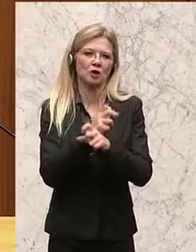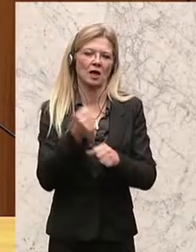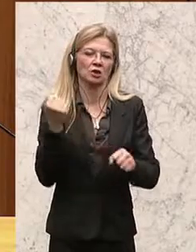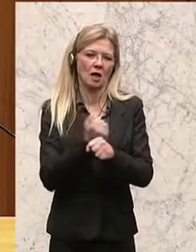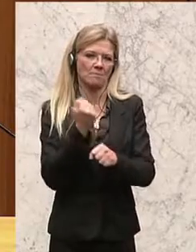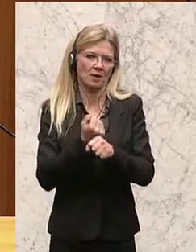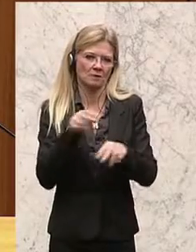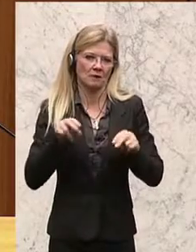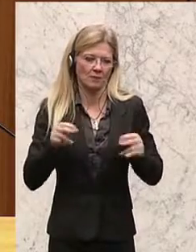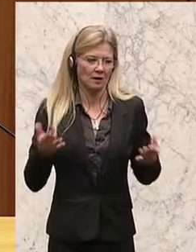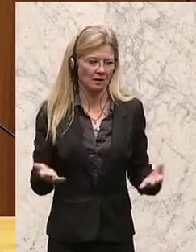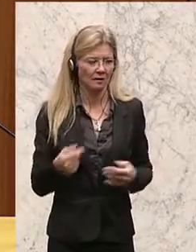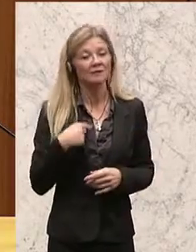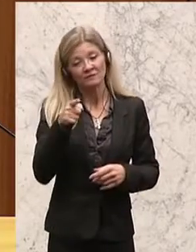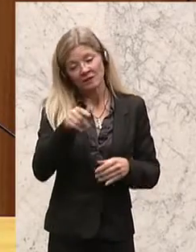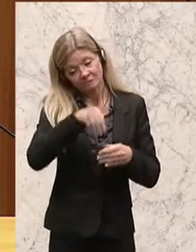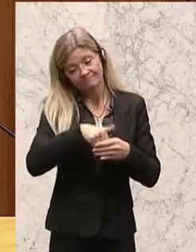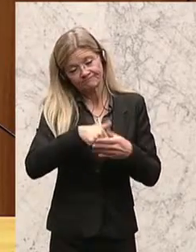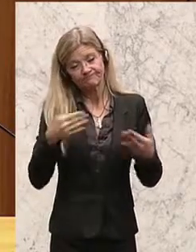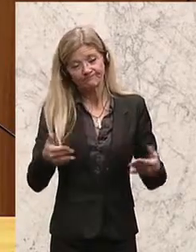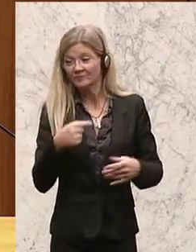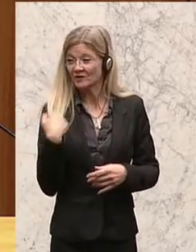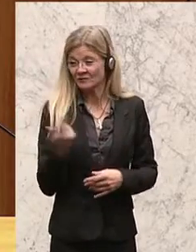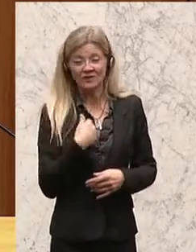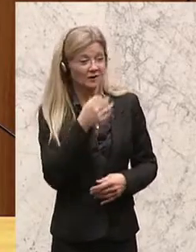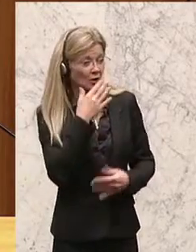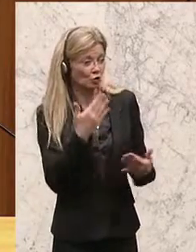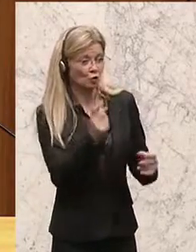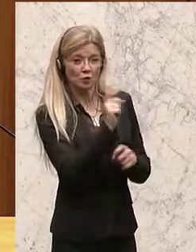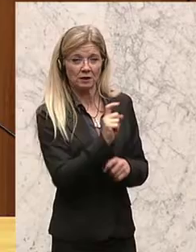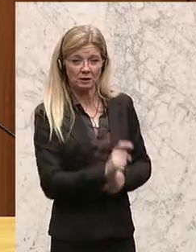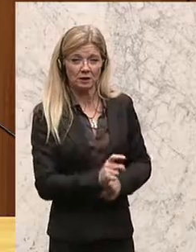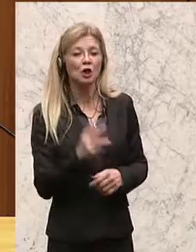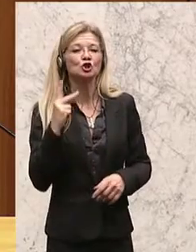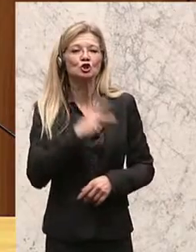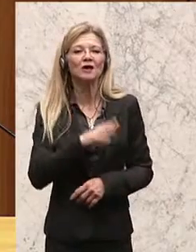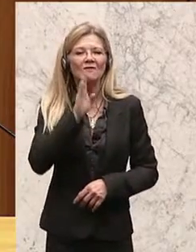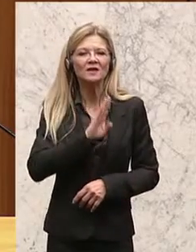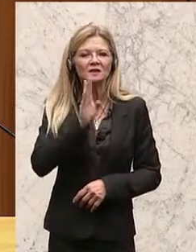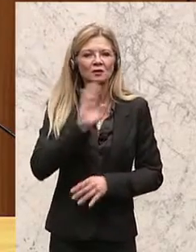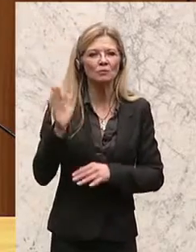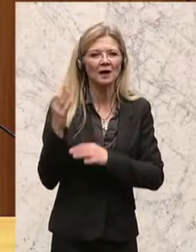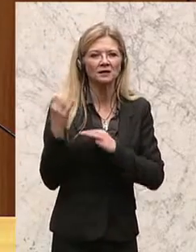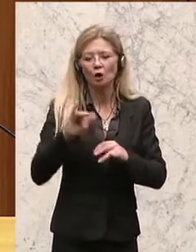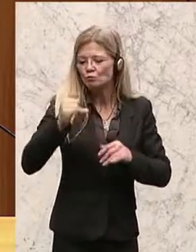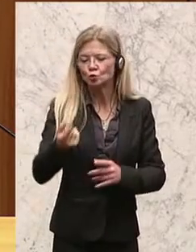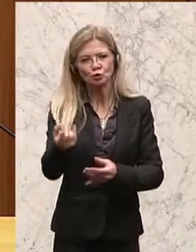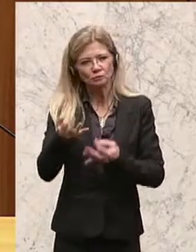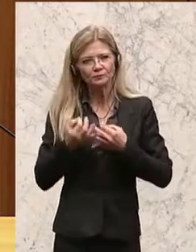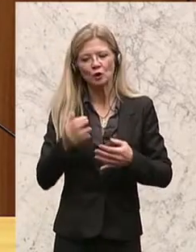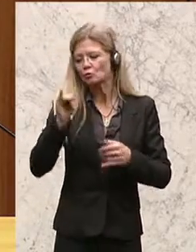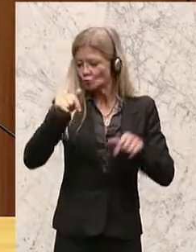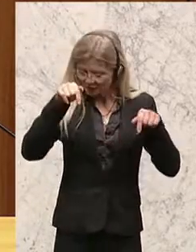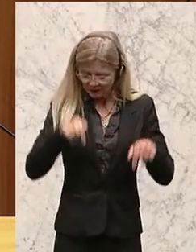das also zunächst genau unsere kritikpunkte die sozialversicherungsbeiträge müssen einbezogen werden die müssen selbstverständlich bei uns in